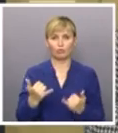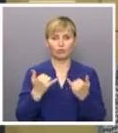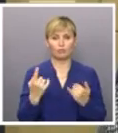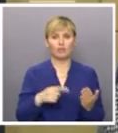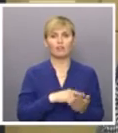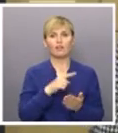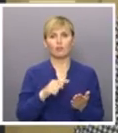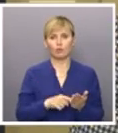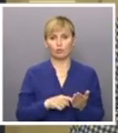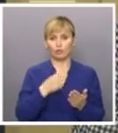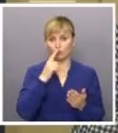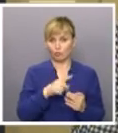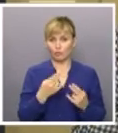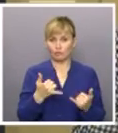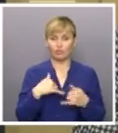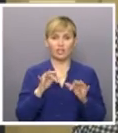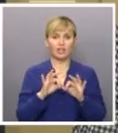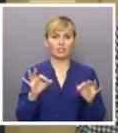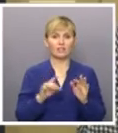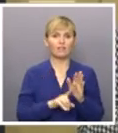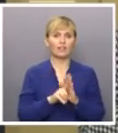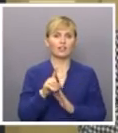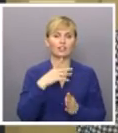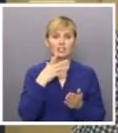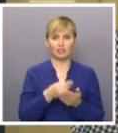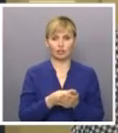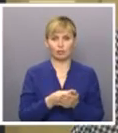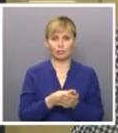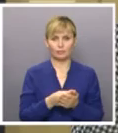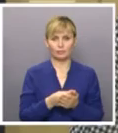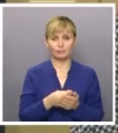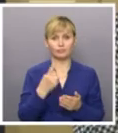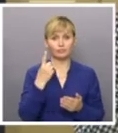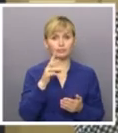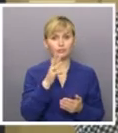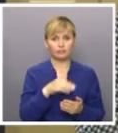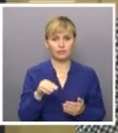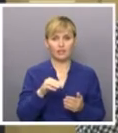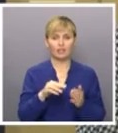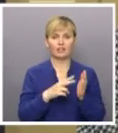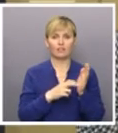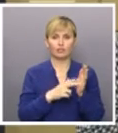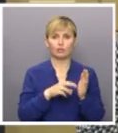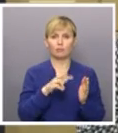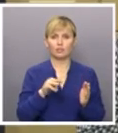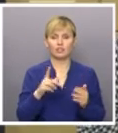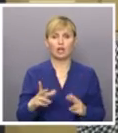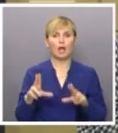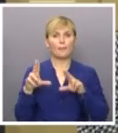вопрос. Вот та цифра, которую я озвучила в начале, в своем приветственном, да, скажем так, слове. 1 миллиард 800 миллионов тенге